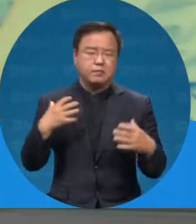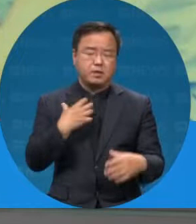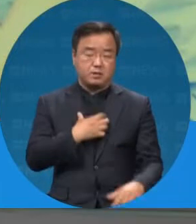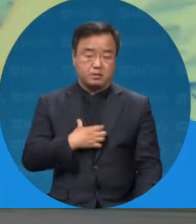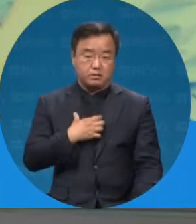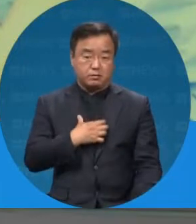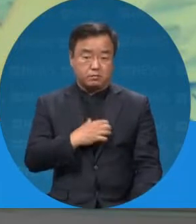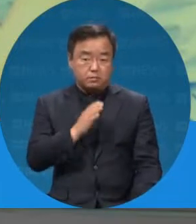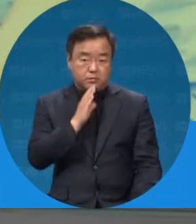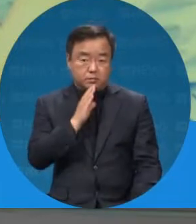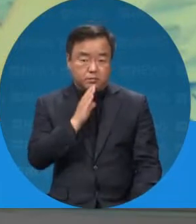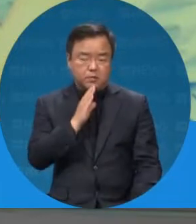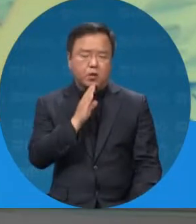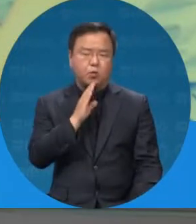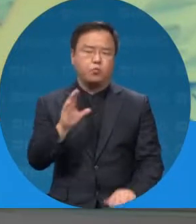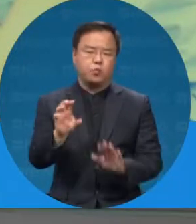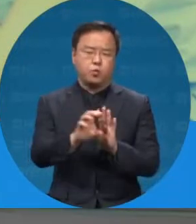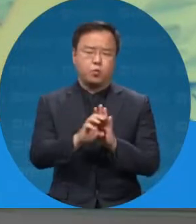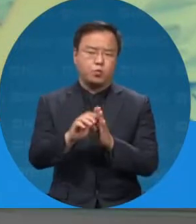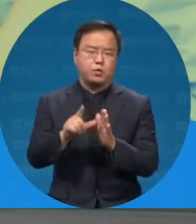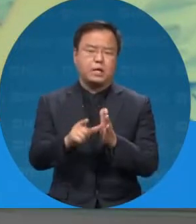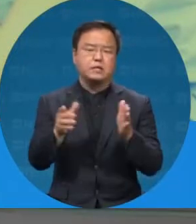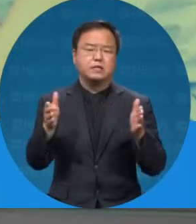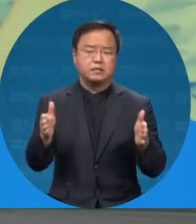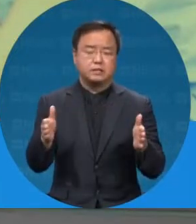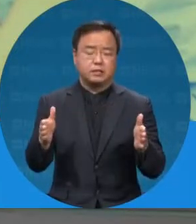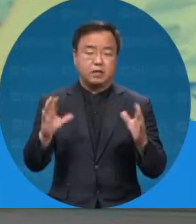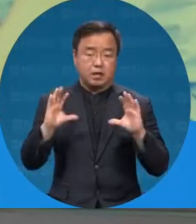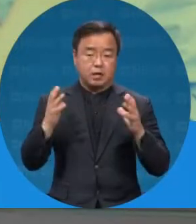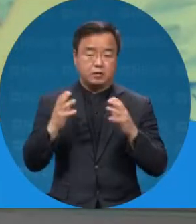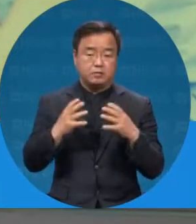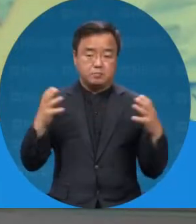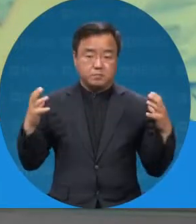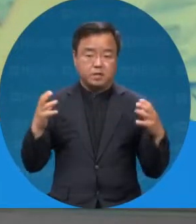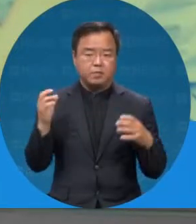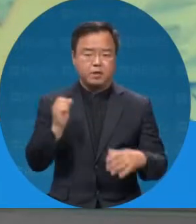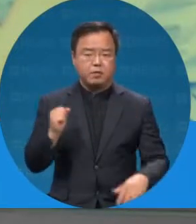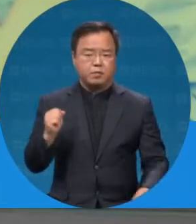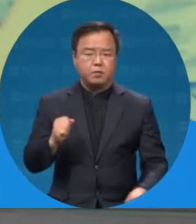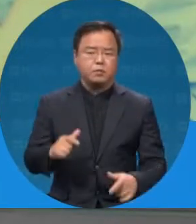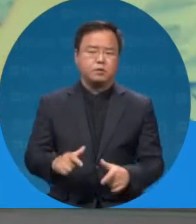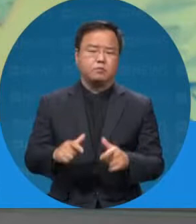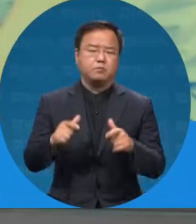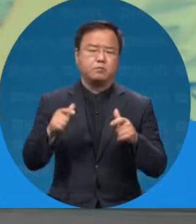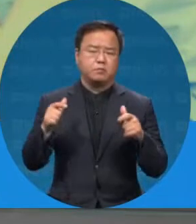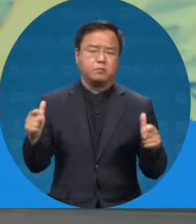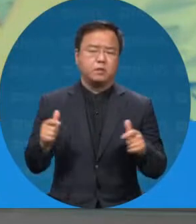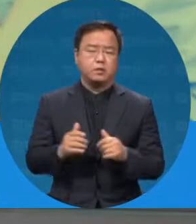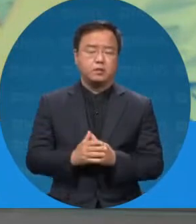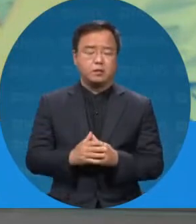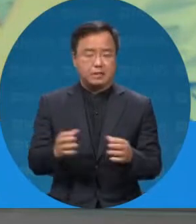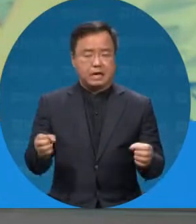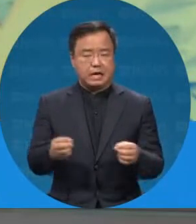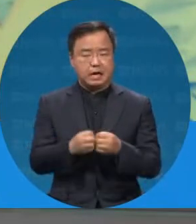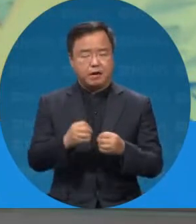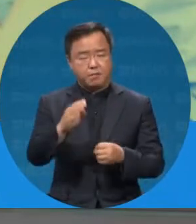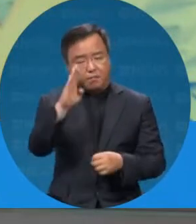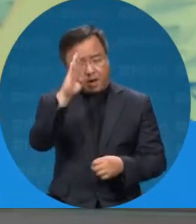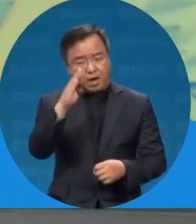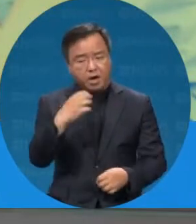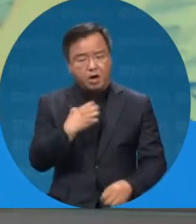이 시기 어린 비만 환자가 급격히 증가한 것으로 확인됐습니다 특히 합병증을 걱정해야 할 만큼